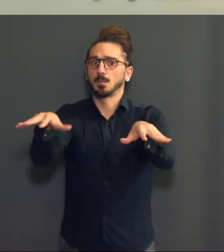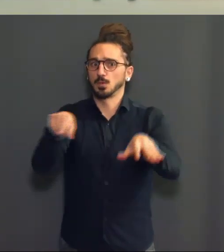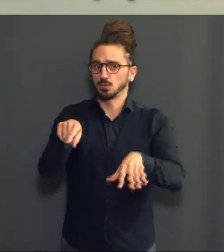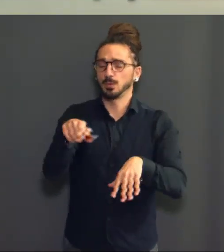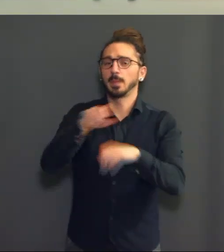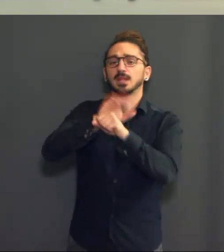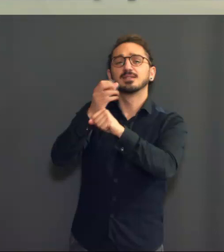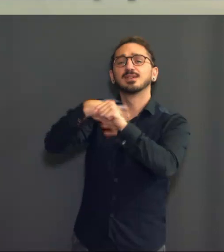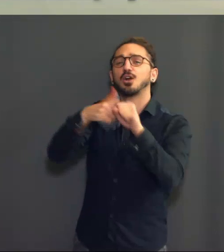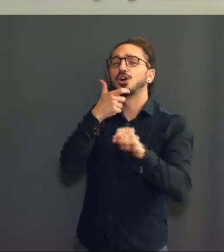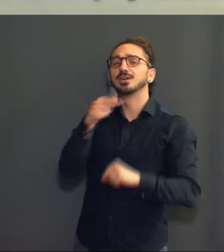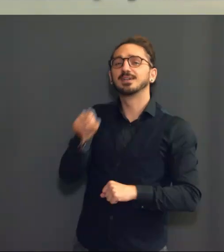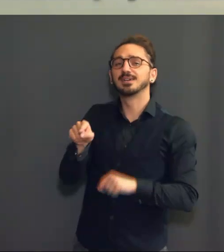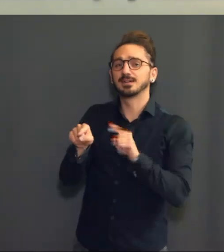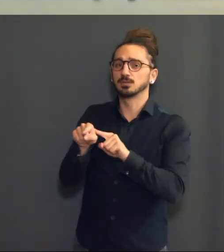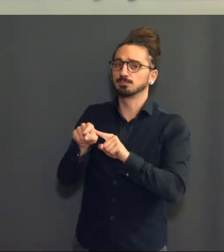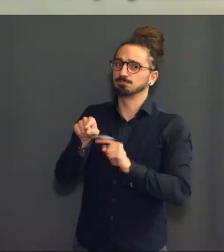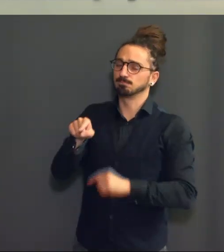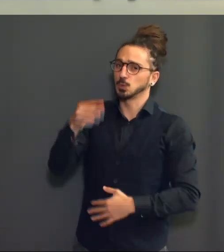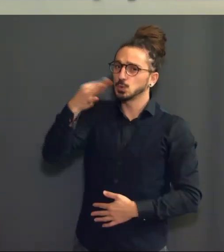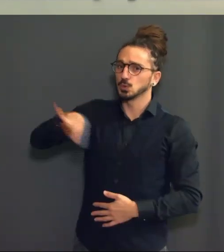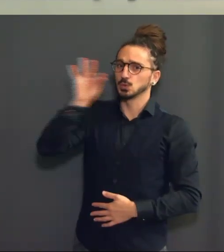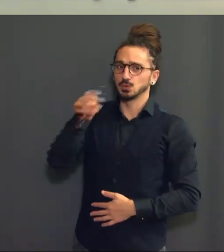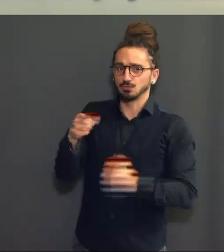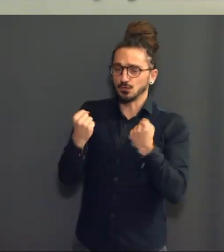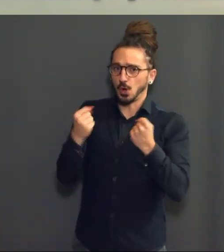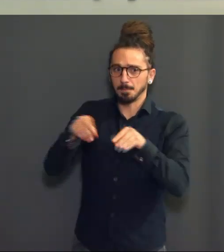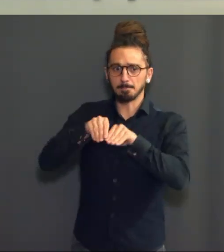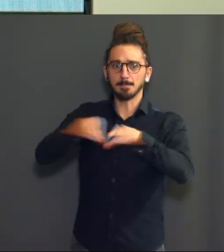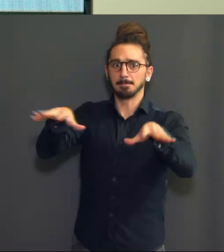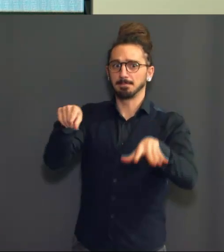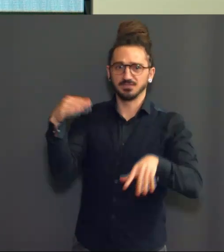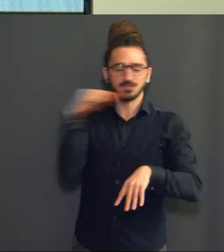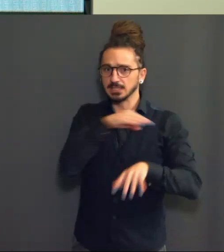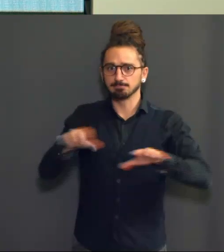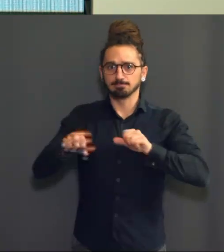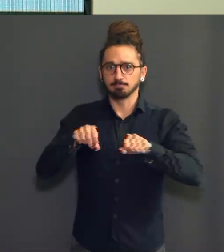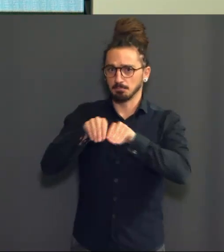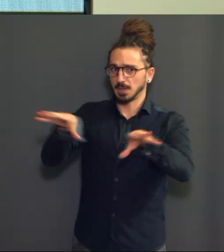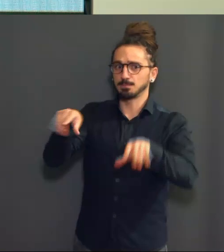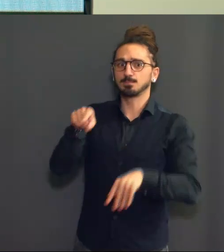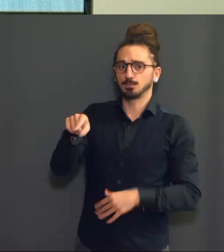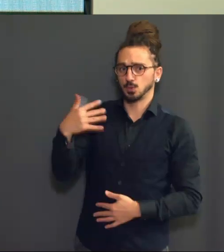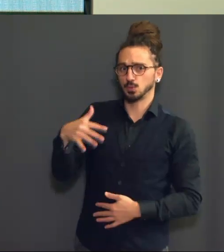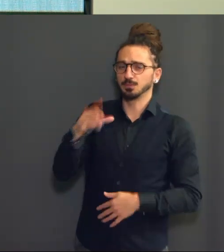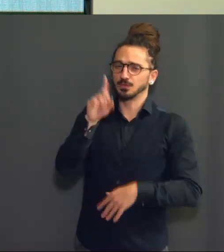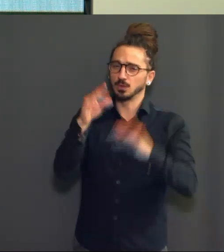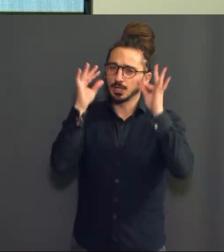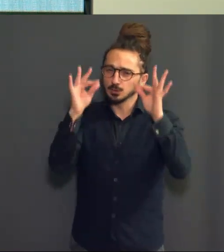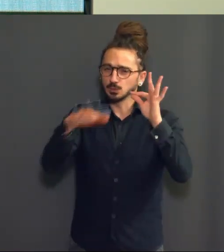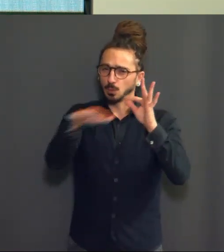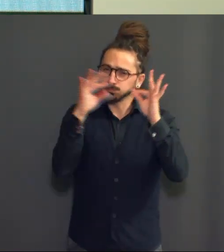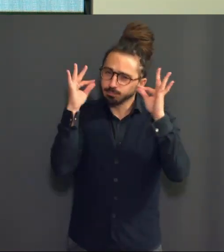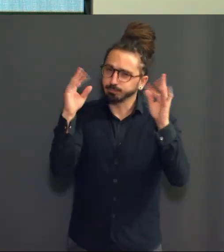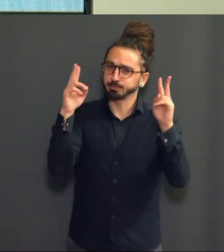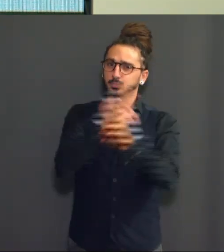pierre, ceci multiplie le risque de transmission si nous nous déplaçons plus. Alors pour toutes les personnes qui actuellement font du télétravail et